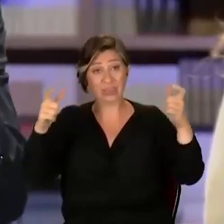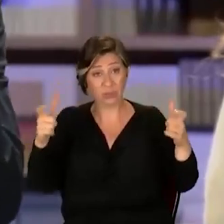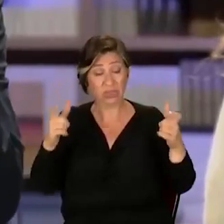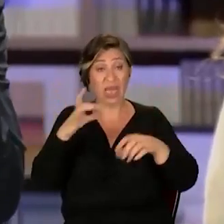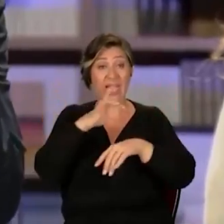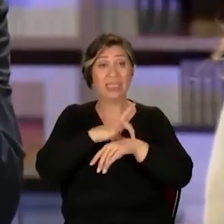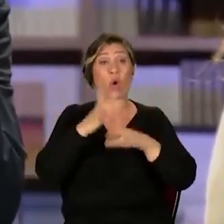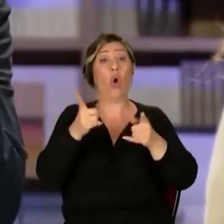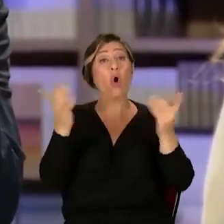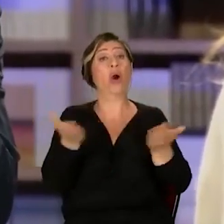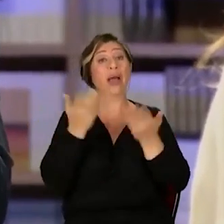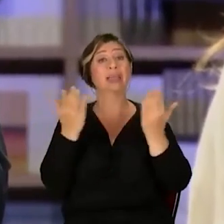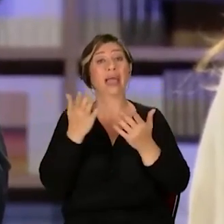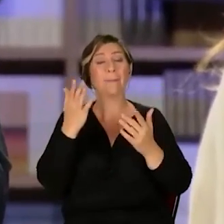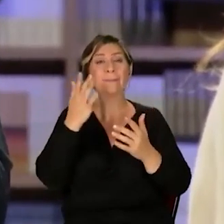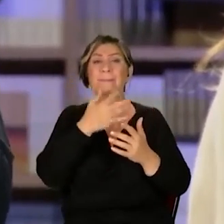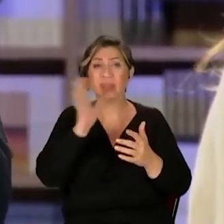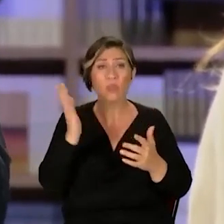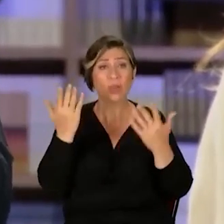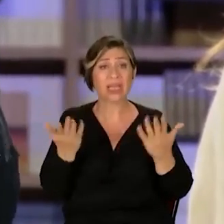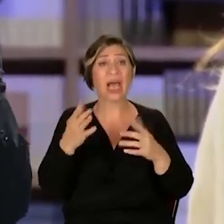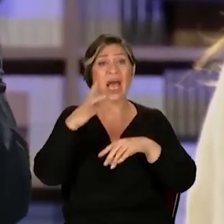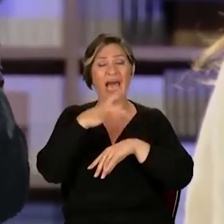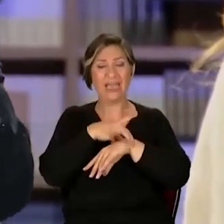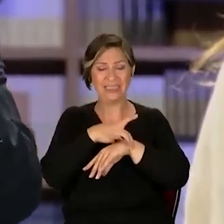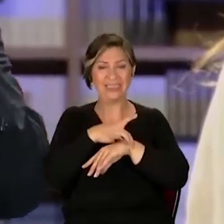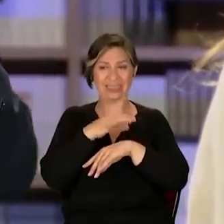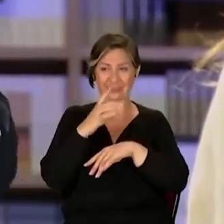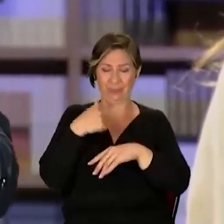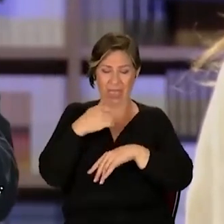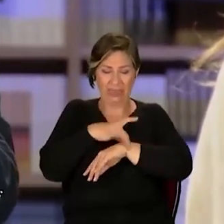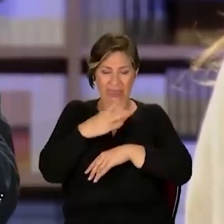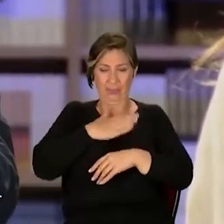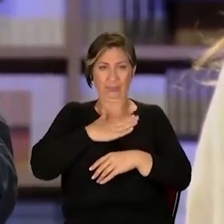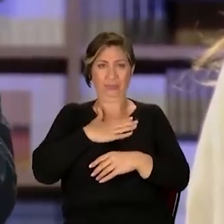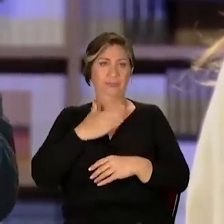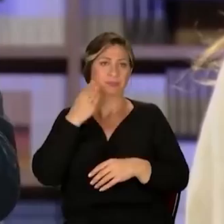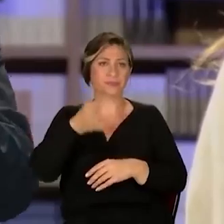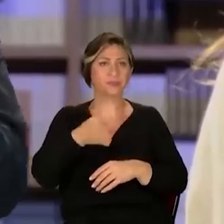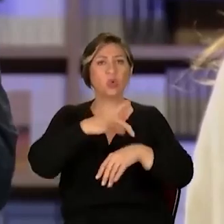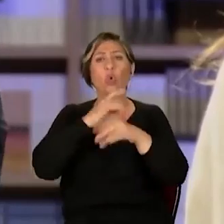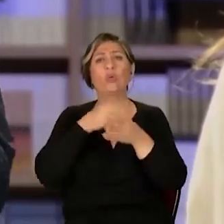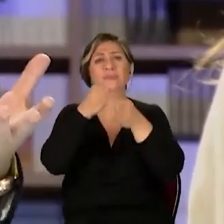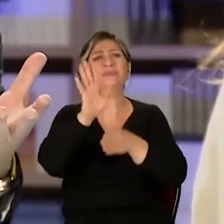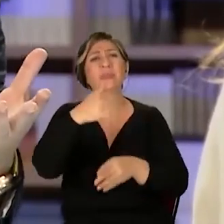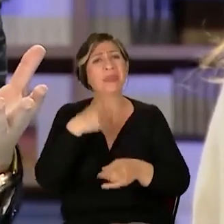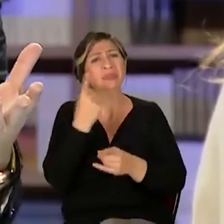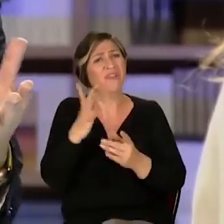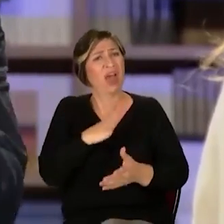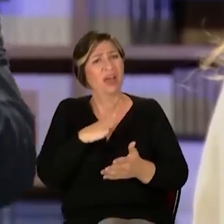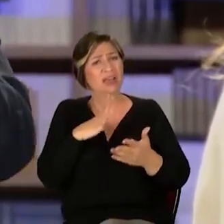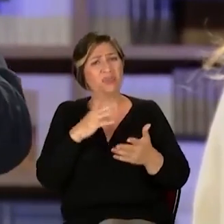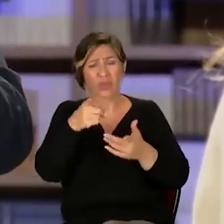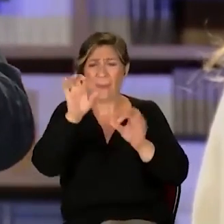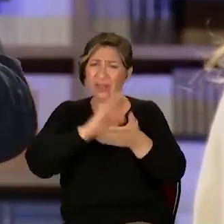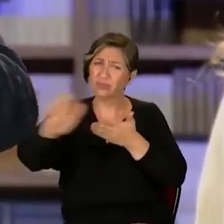ve hastalar o kadar bilgisiz ki hasta tabii ki başvurduğu zaman diyor ki ya bende böyle bir şey çıktı.